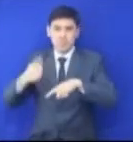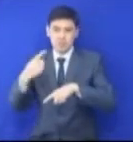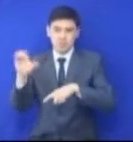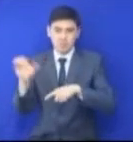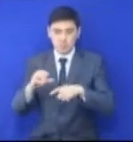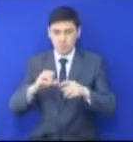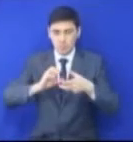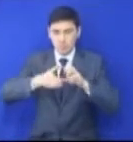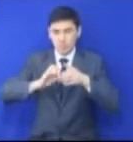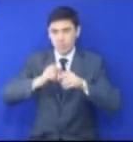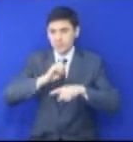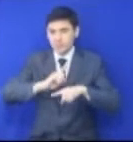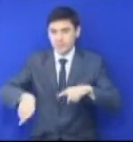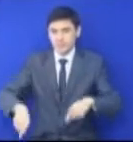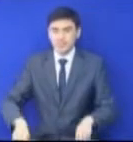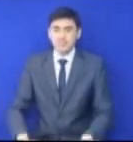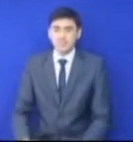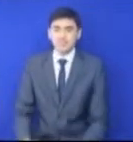Рубика.